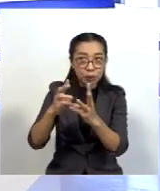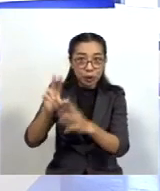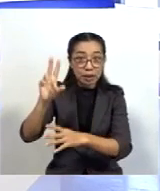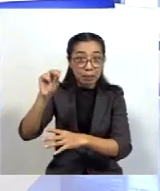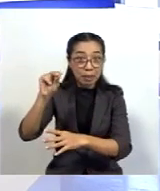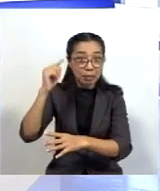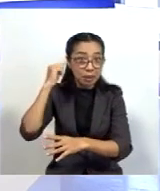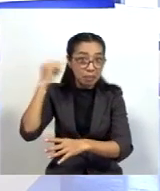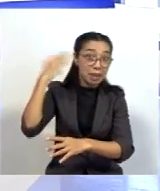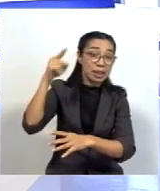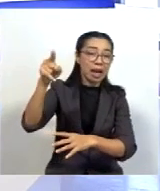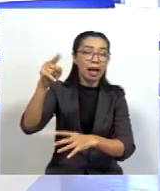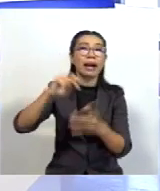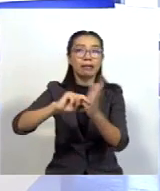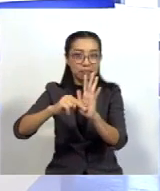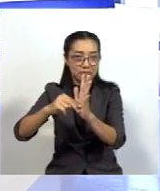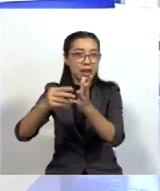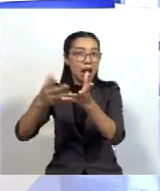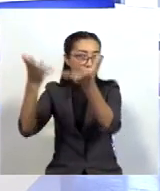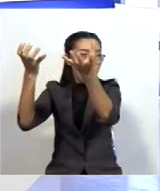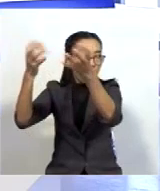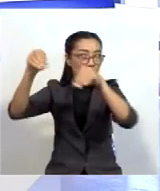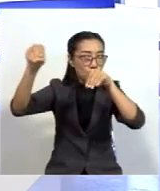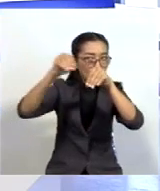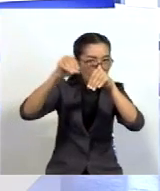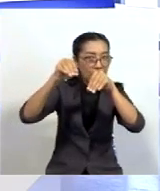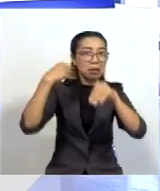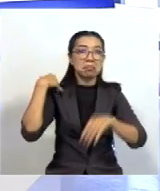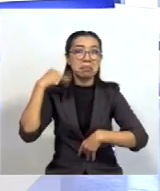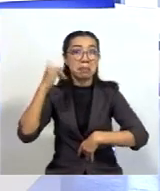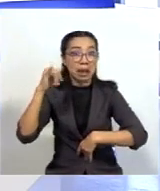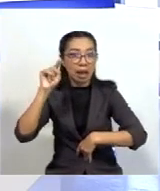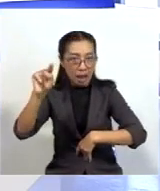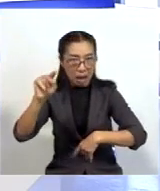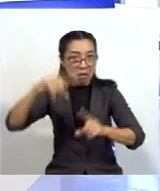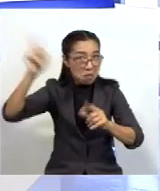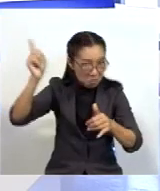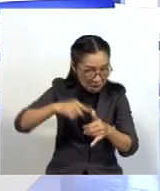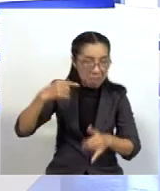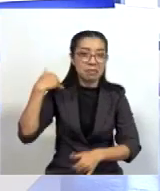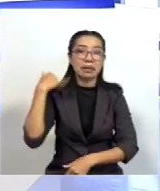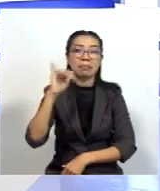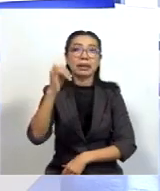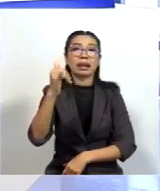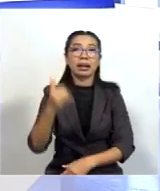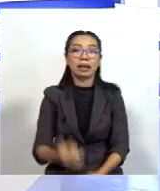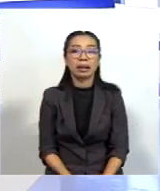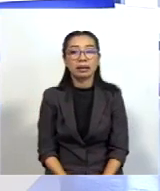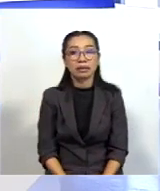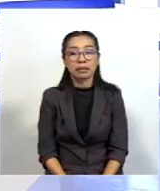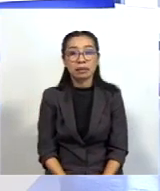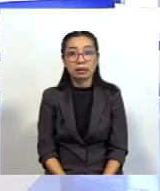วินาทีแสดงว่าเมฆฝนฟ้าคะนองอยู่ใกล้มากพอที่จะทำให้มีฟ้าผ่าลงมาทำอันตรายคุณผู้ชม